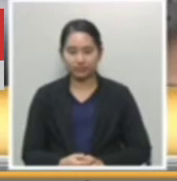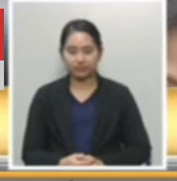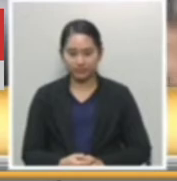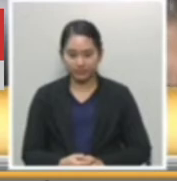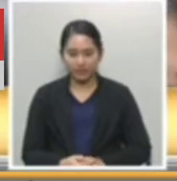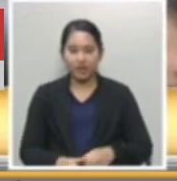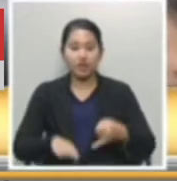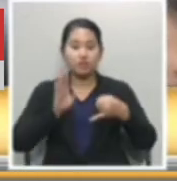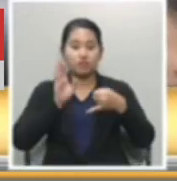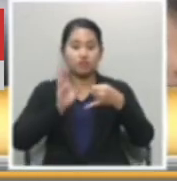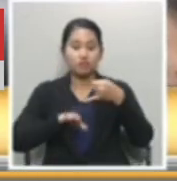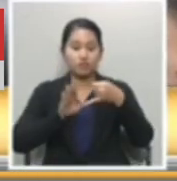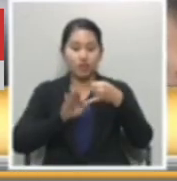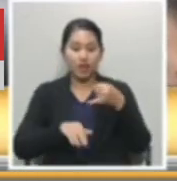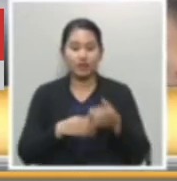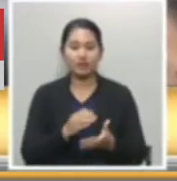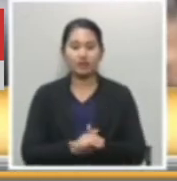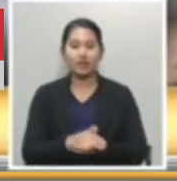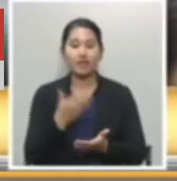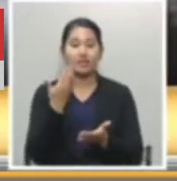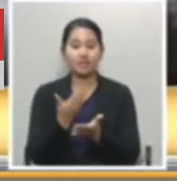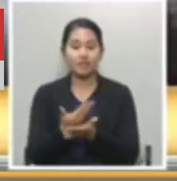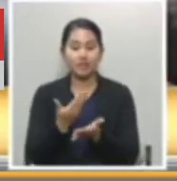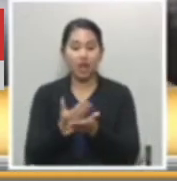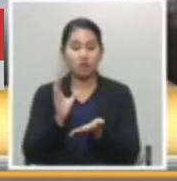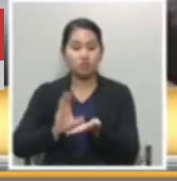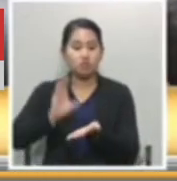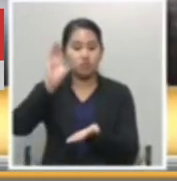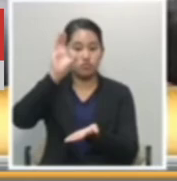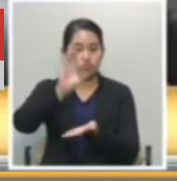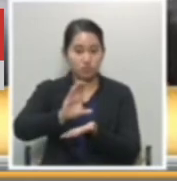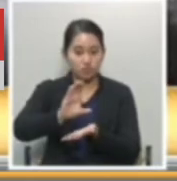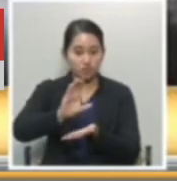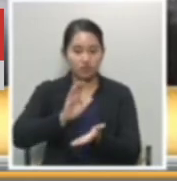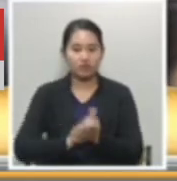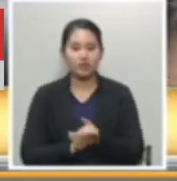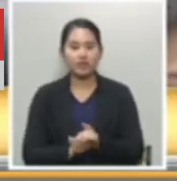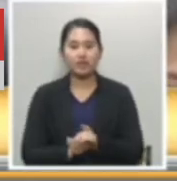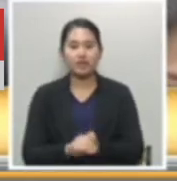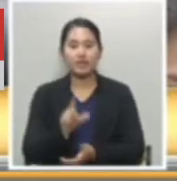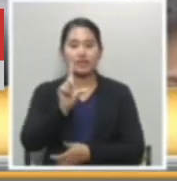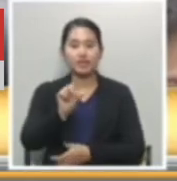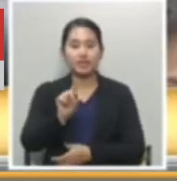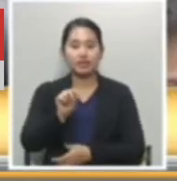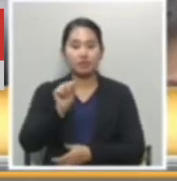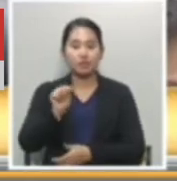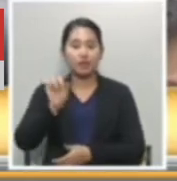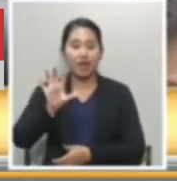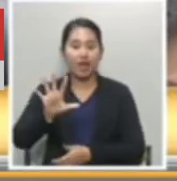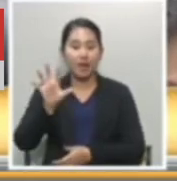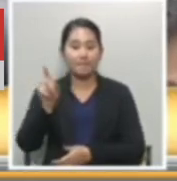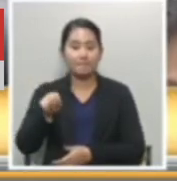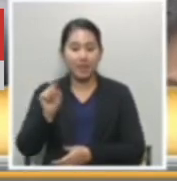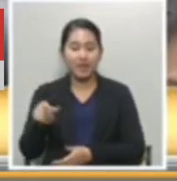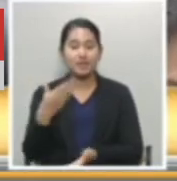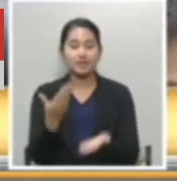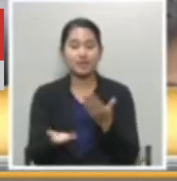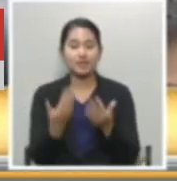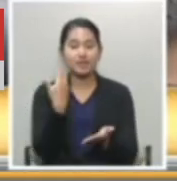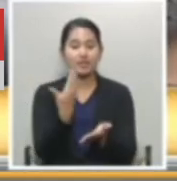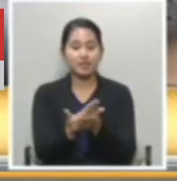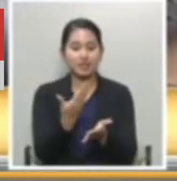านประธานครับงบลงทุนงบลงทุน 20.5% หรือคิดเป็นเม็ดเงินจำนวนทั้